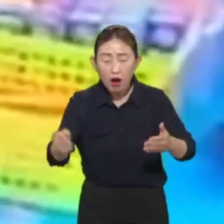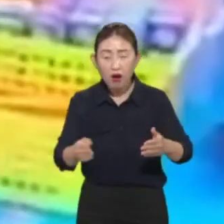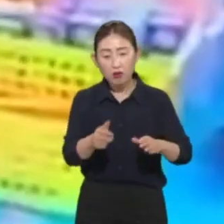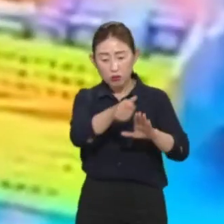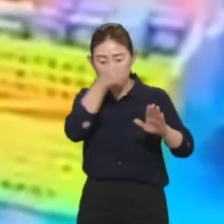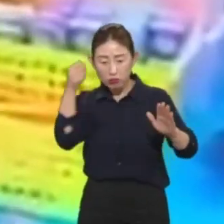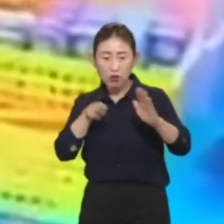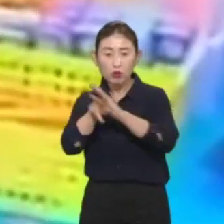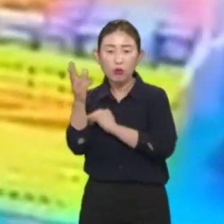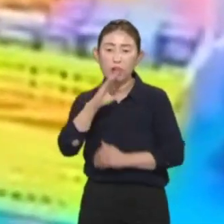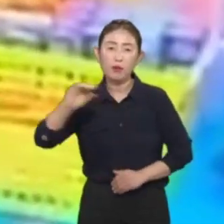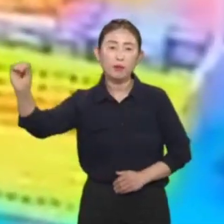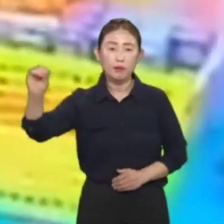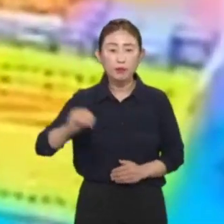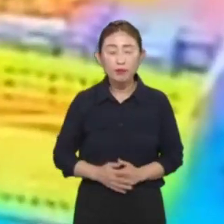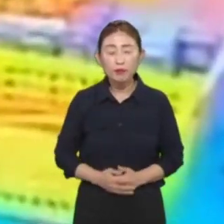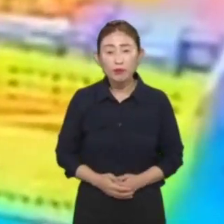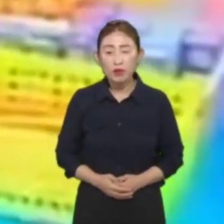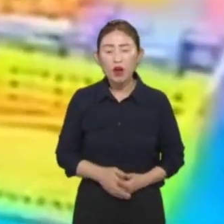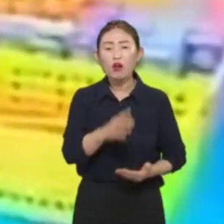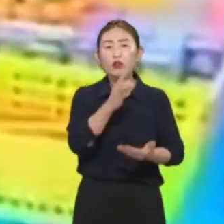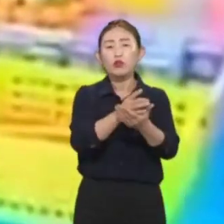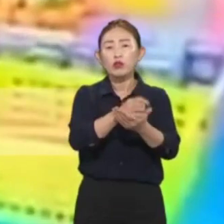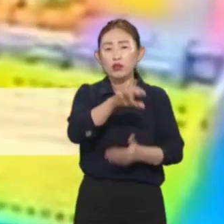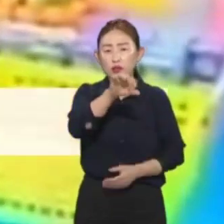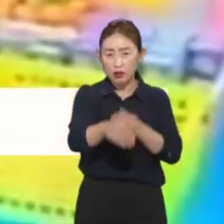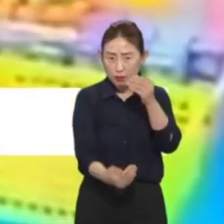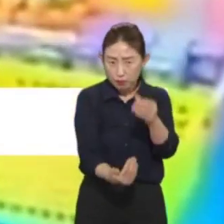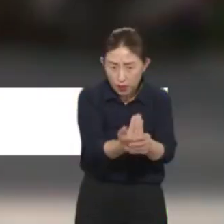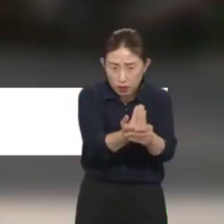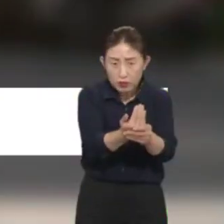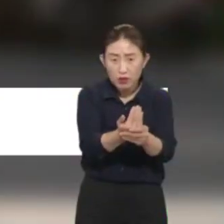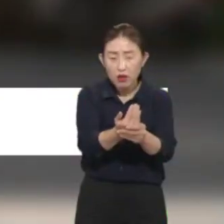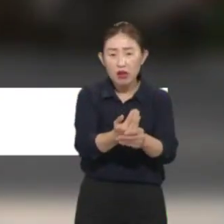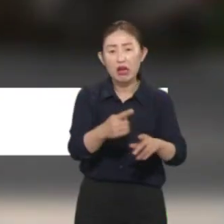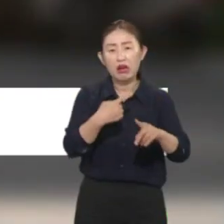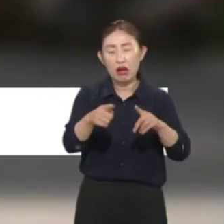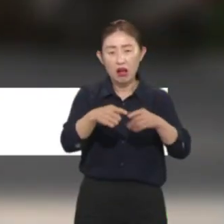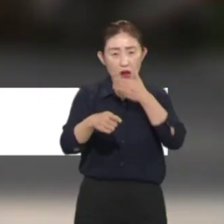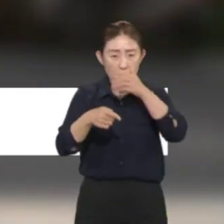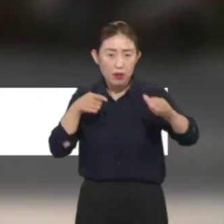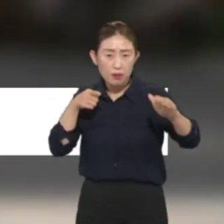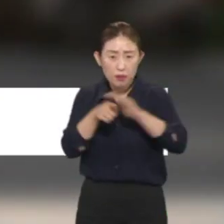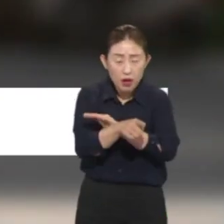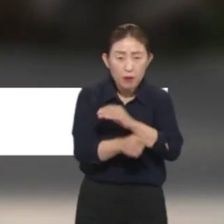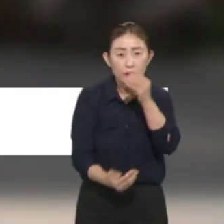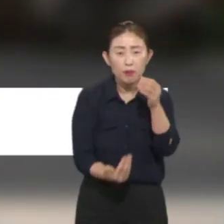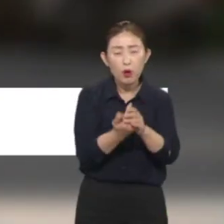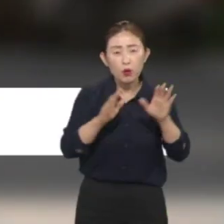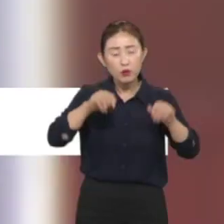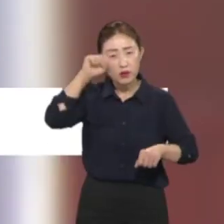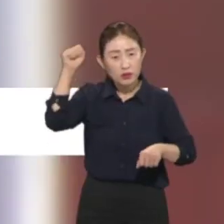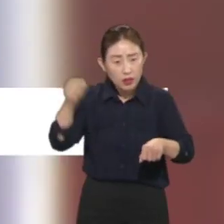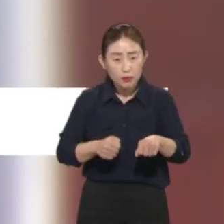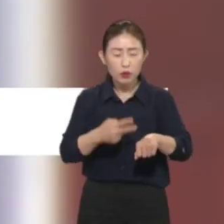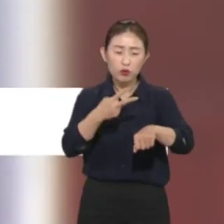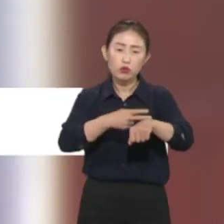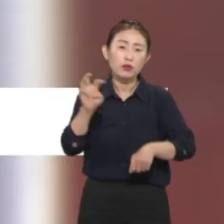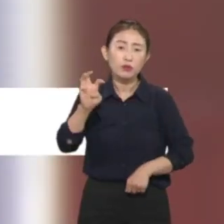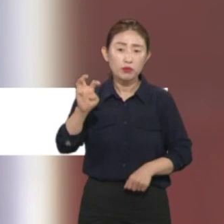밖으로 유유히 걸어나갑니다. 천안 서북구의 한 편의점에서 흉기 강도 사건이 발생한 건 오늘 새벽 2시